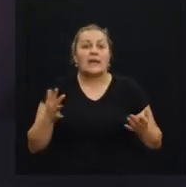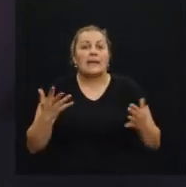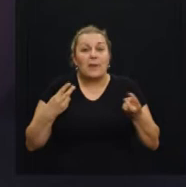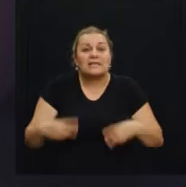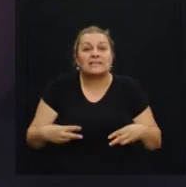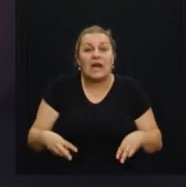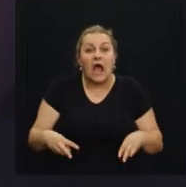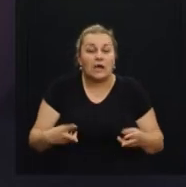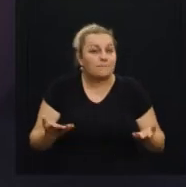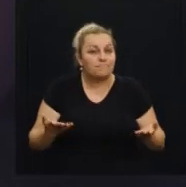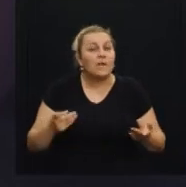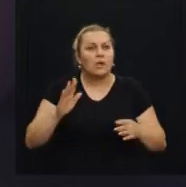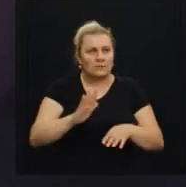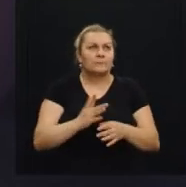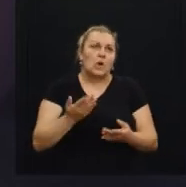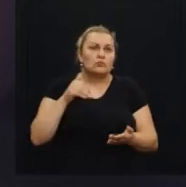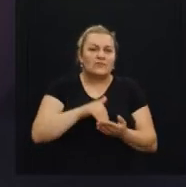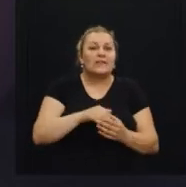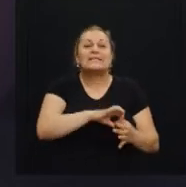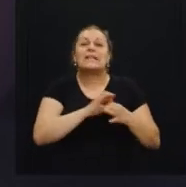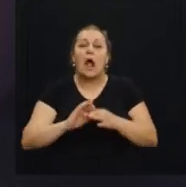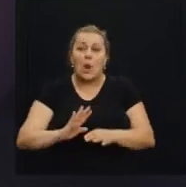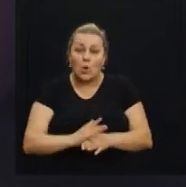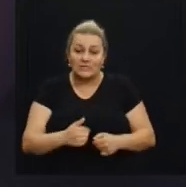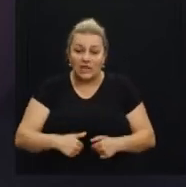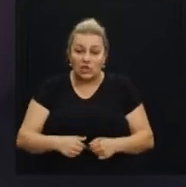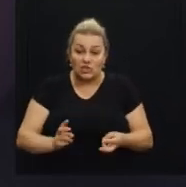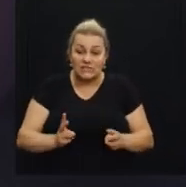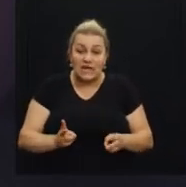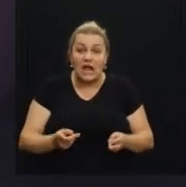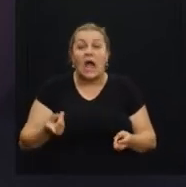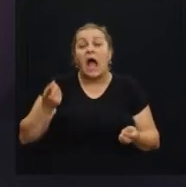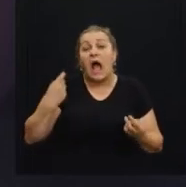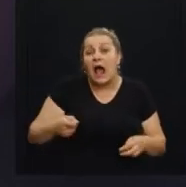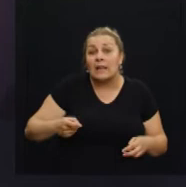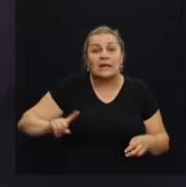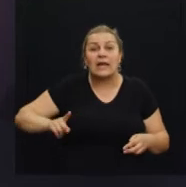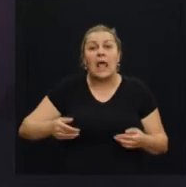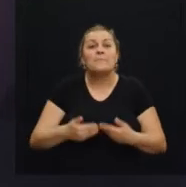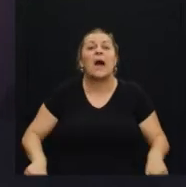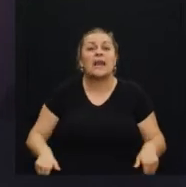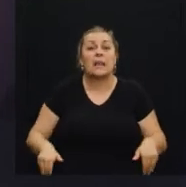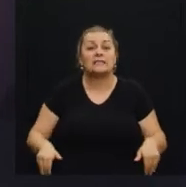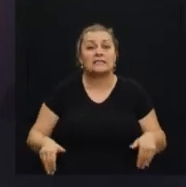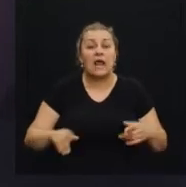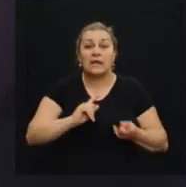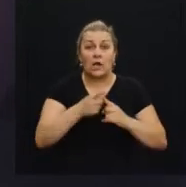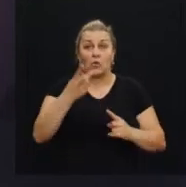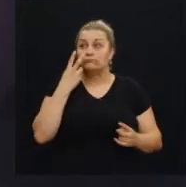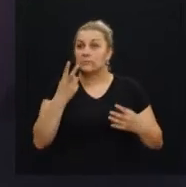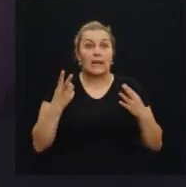strah. Osjećaš ga cijelo vrijeme, ali ti taj strah ne paralizira udove, nego samo